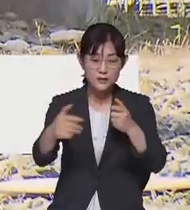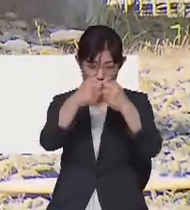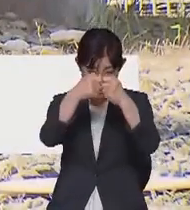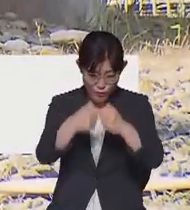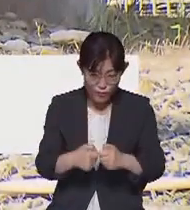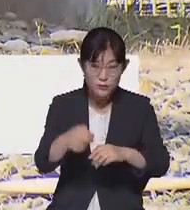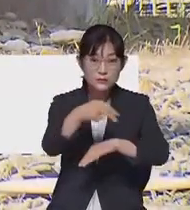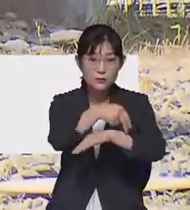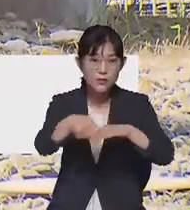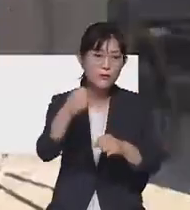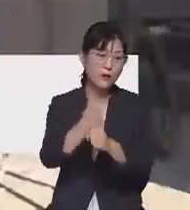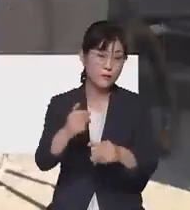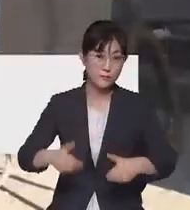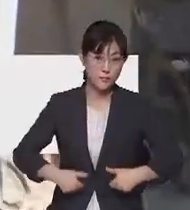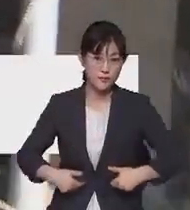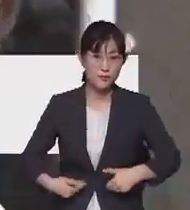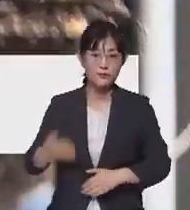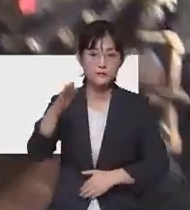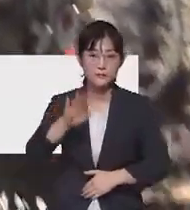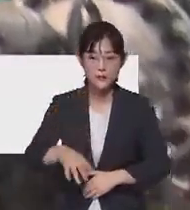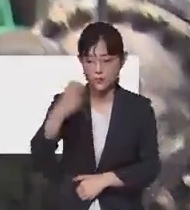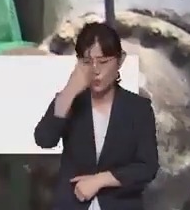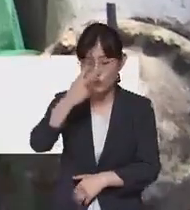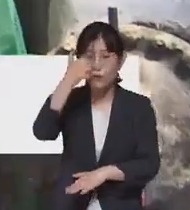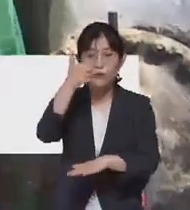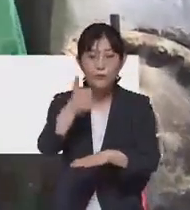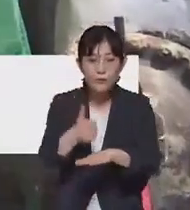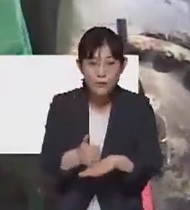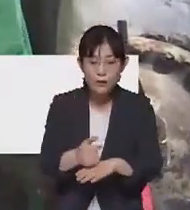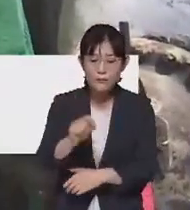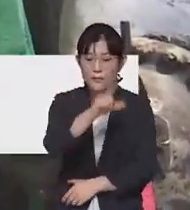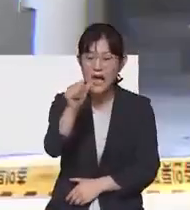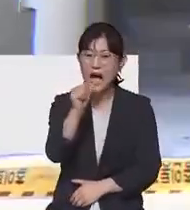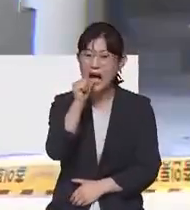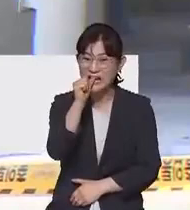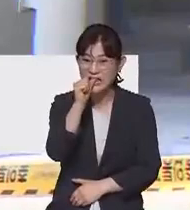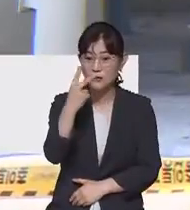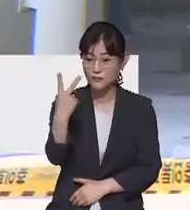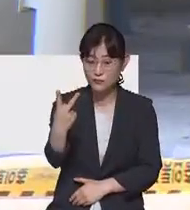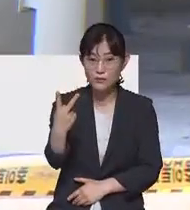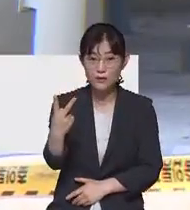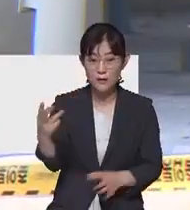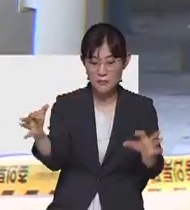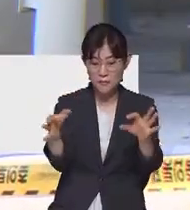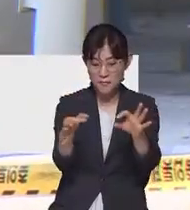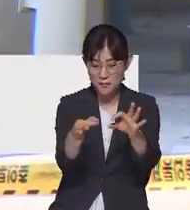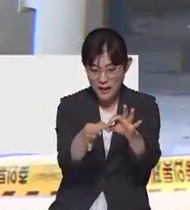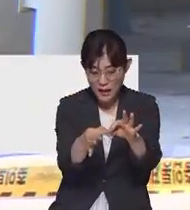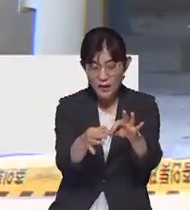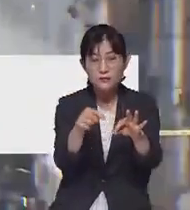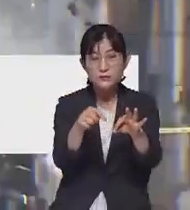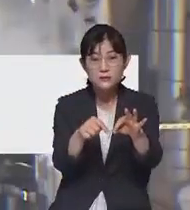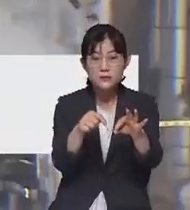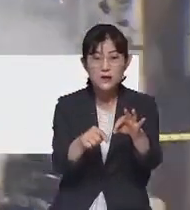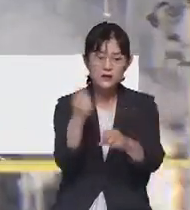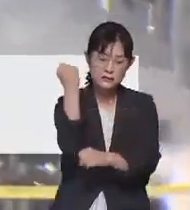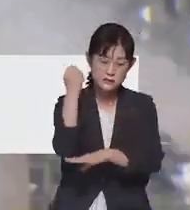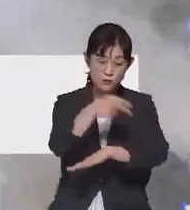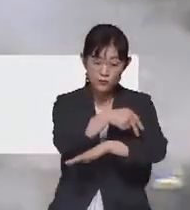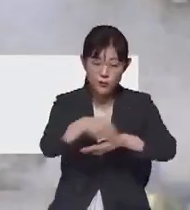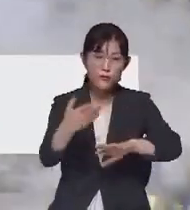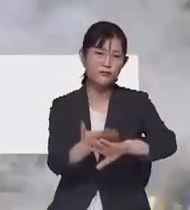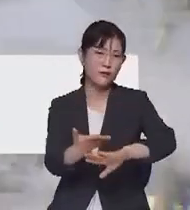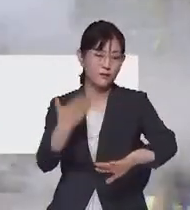제작이 필수지만 국과수 조사결과 반원 세부치 2개가 서로 맞닿는 단면이 기존 설계와